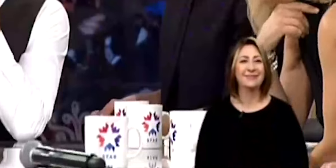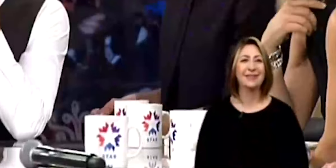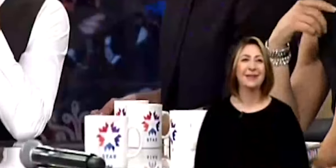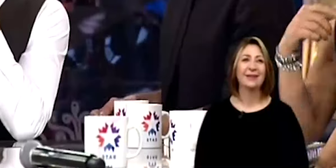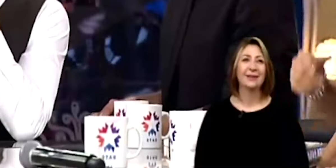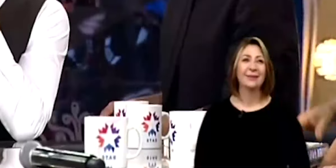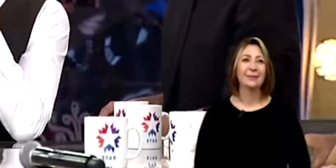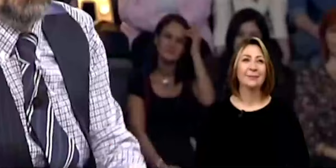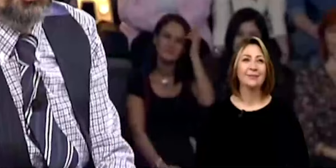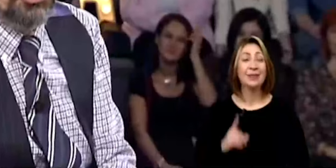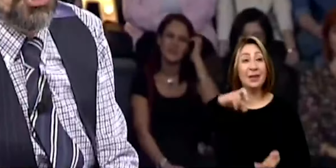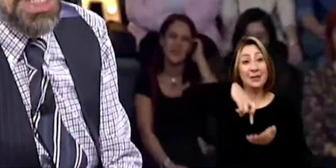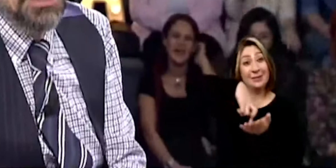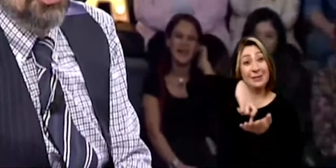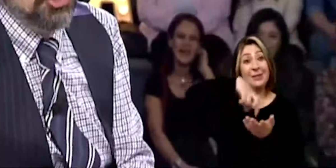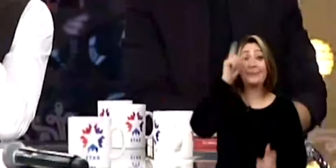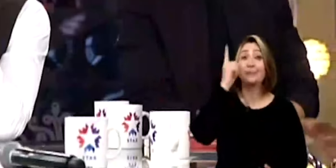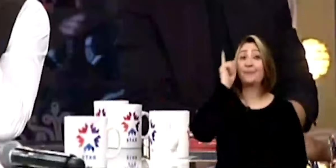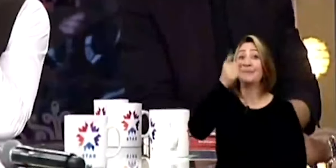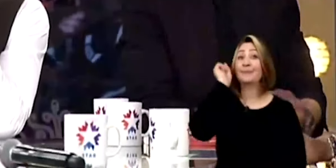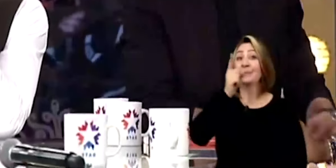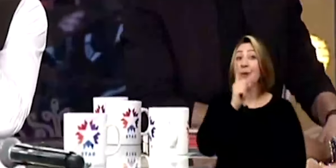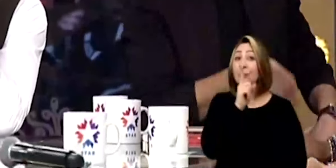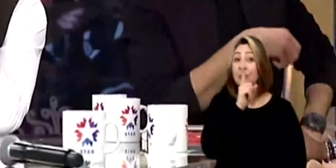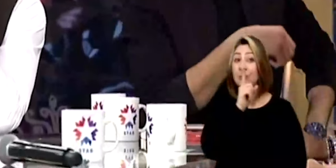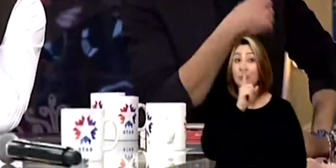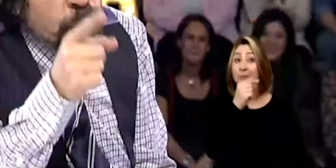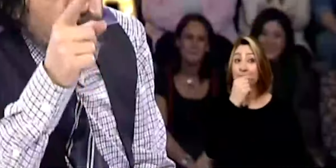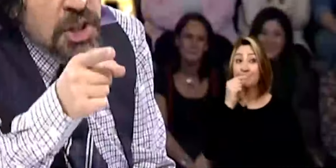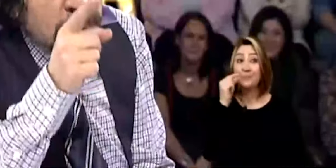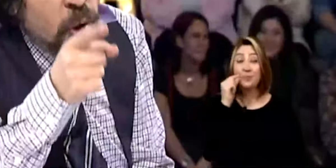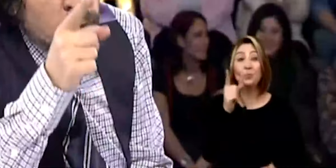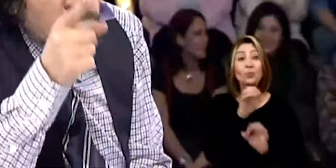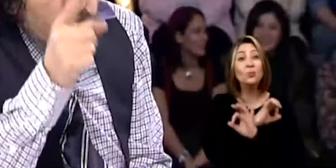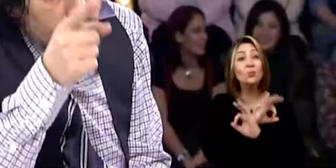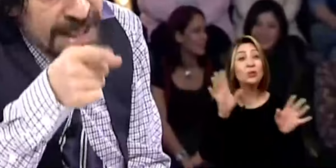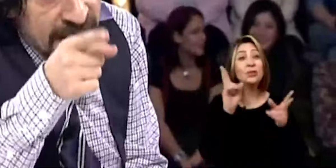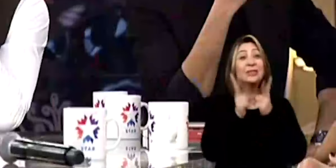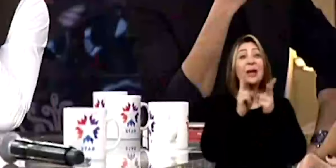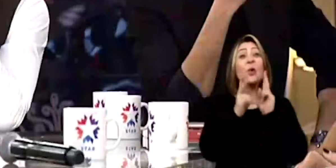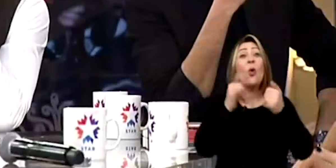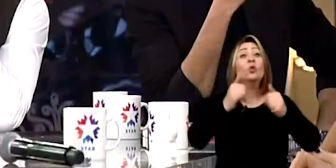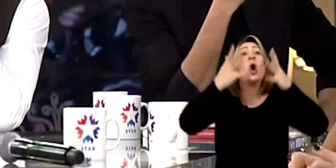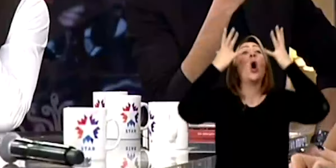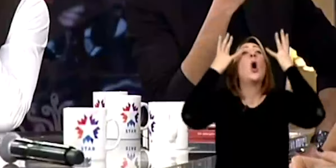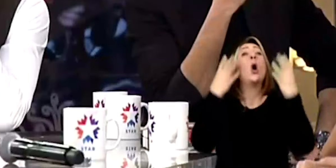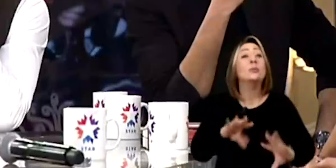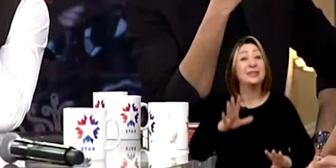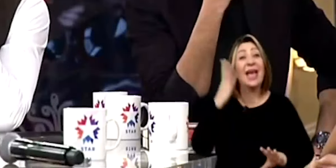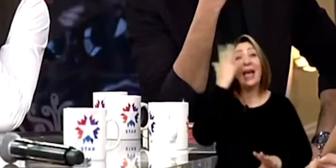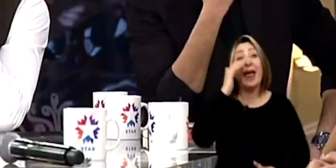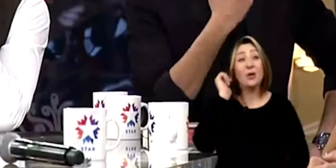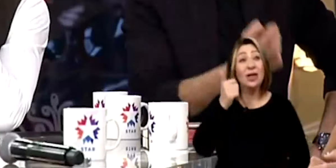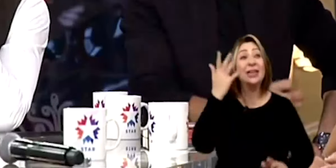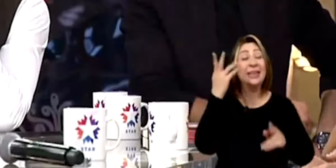Vallahi bak şurada tek ayağın üzerinde durursun he. Konuk demem. Bu kadar müthiş bir oyuncu olmasaydın gerek Karagül'de